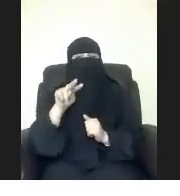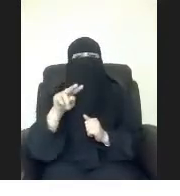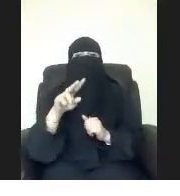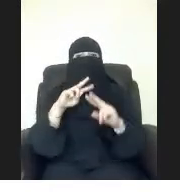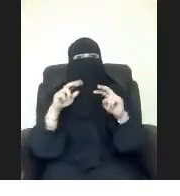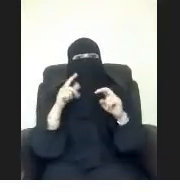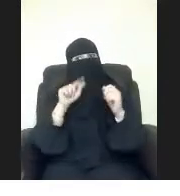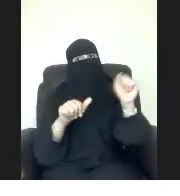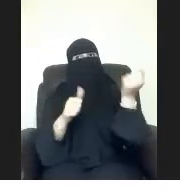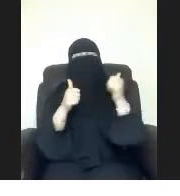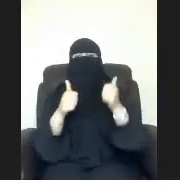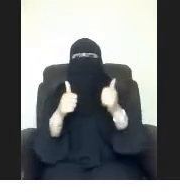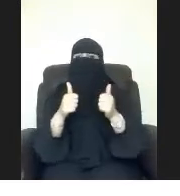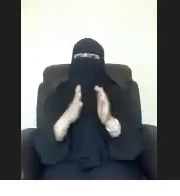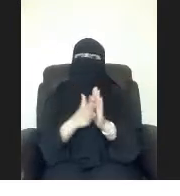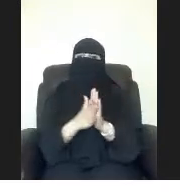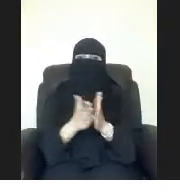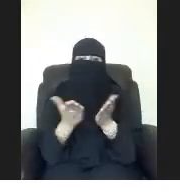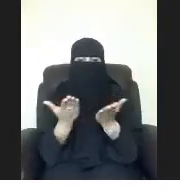التدريس